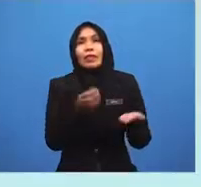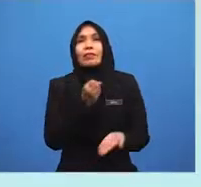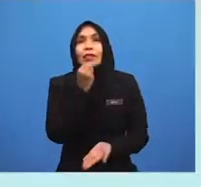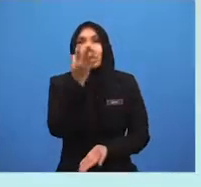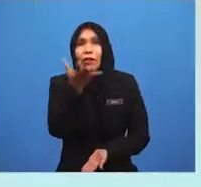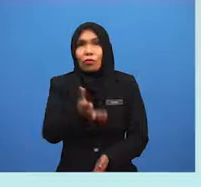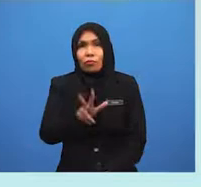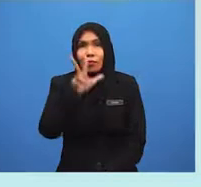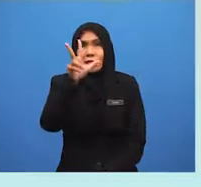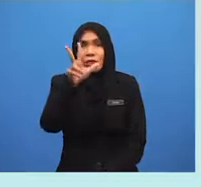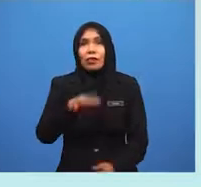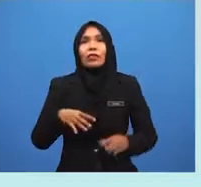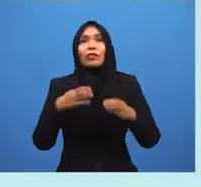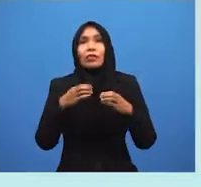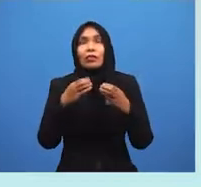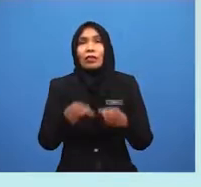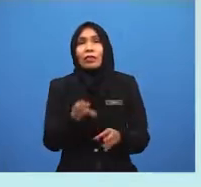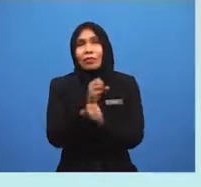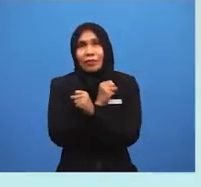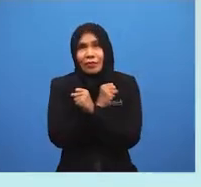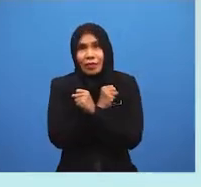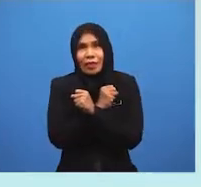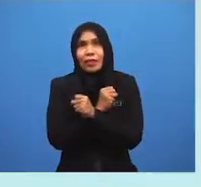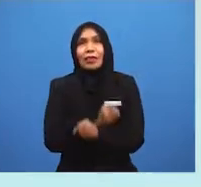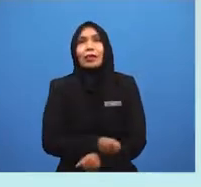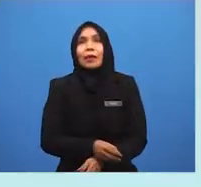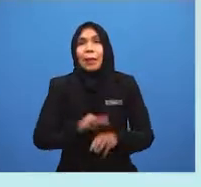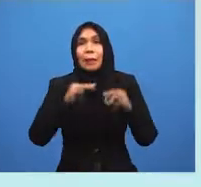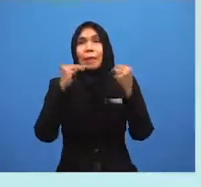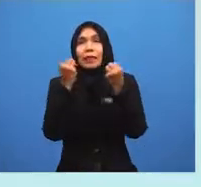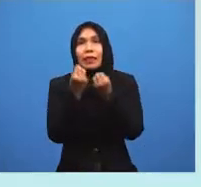tiga cara menyayangi masyarakat setempat.